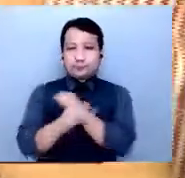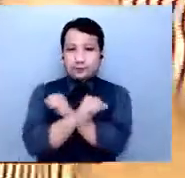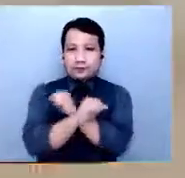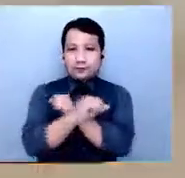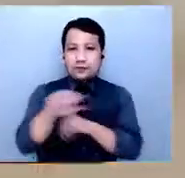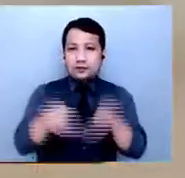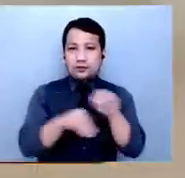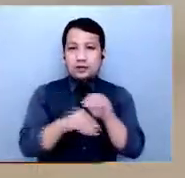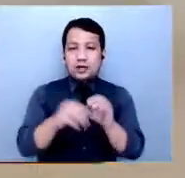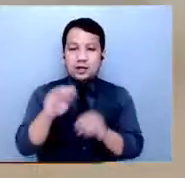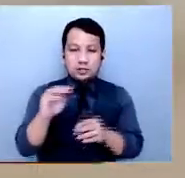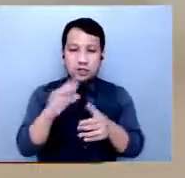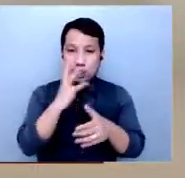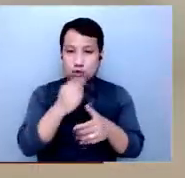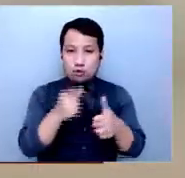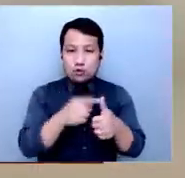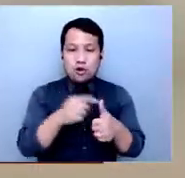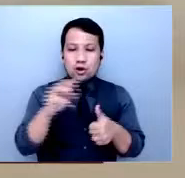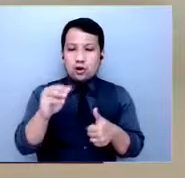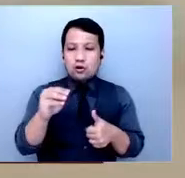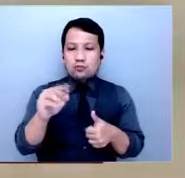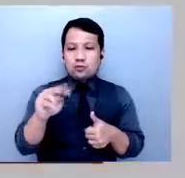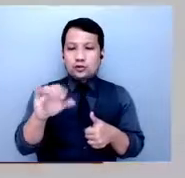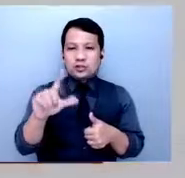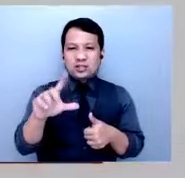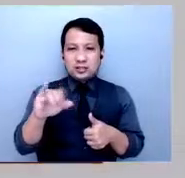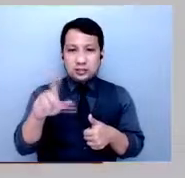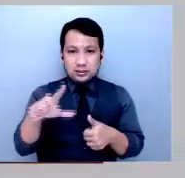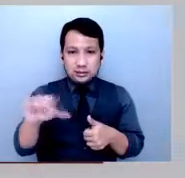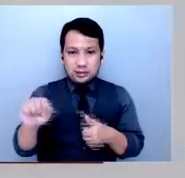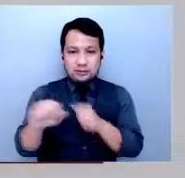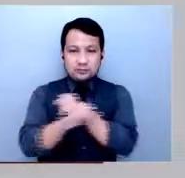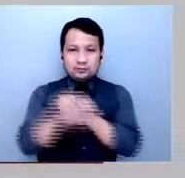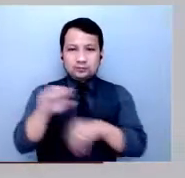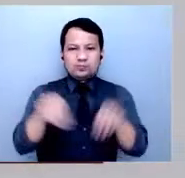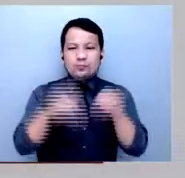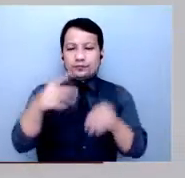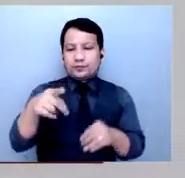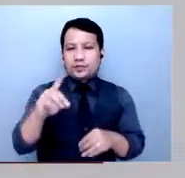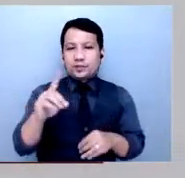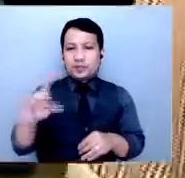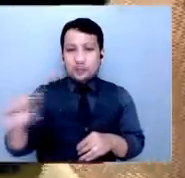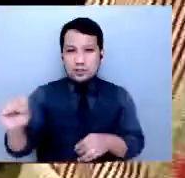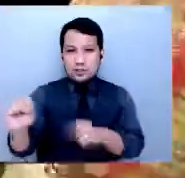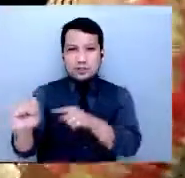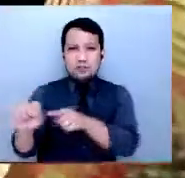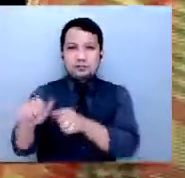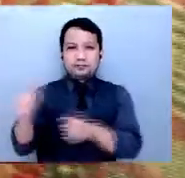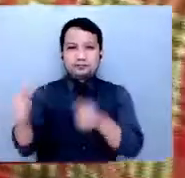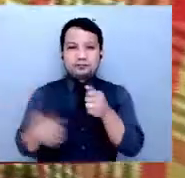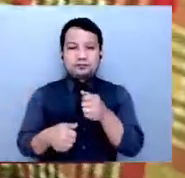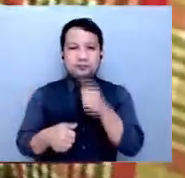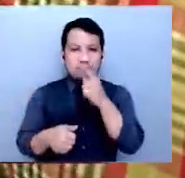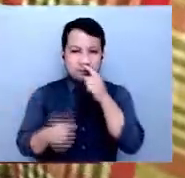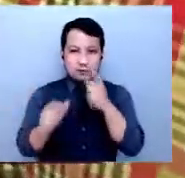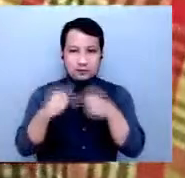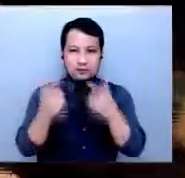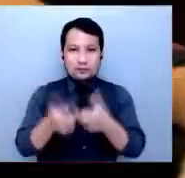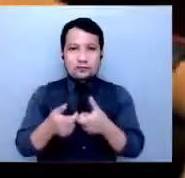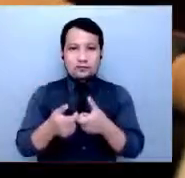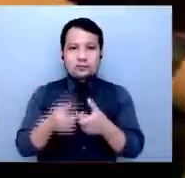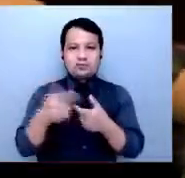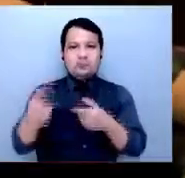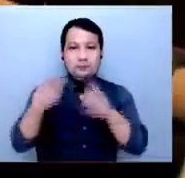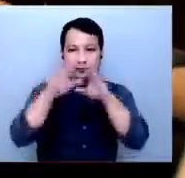Mona Lisa Visorde ng Pederalismo ng Dugong Dakilang Samahan o PDDS. Sa ilalim din ng partidong ito, tumatakbo si